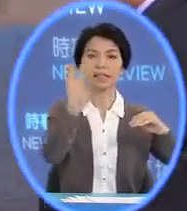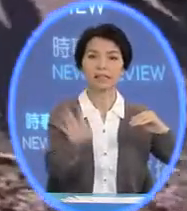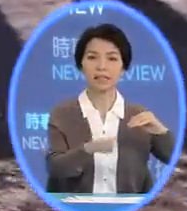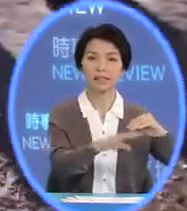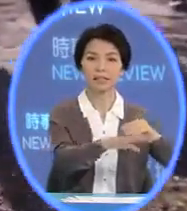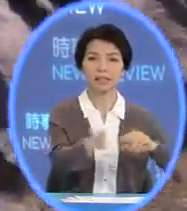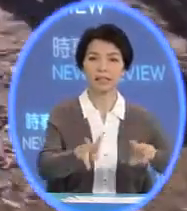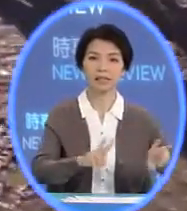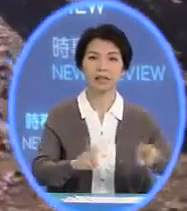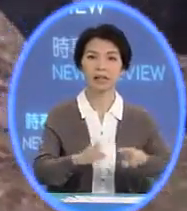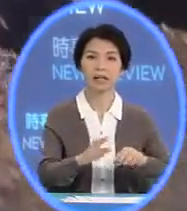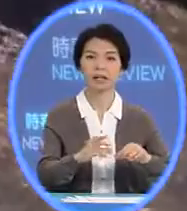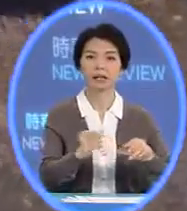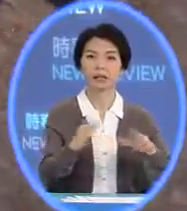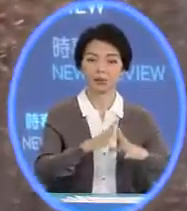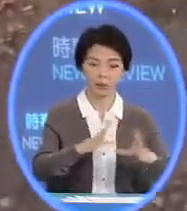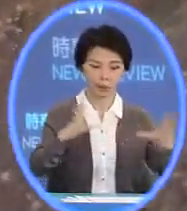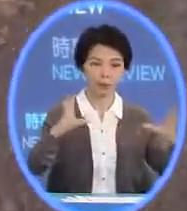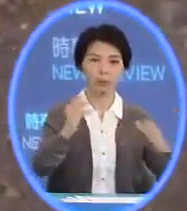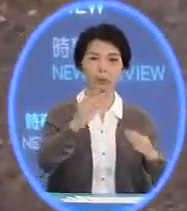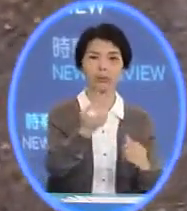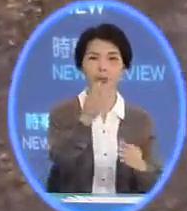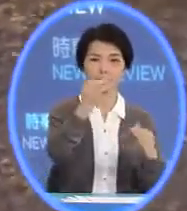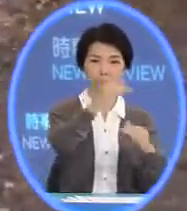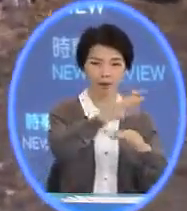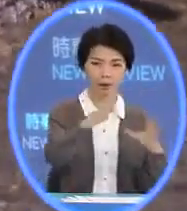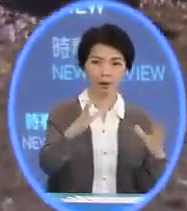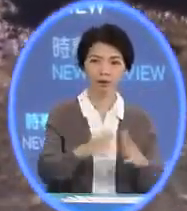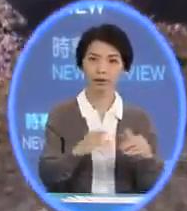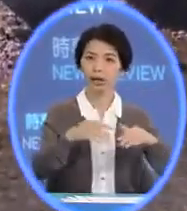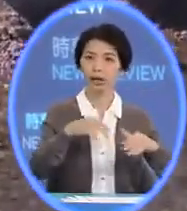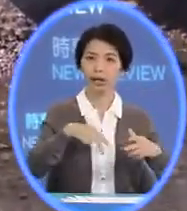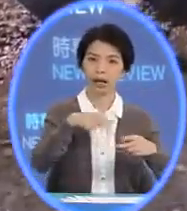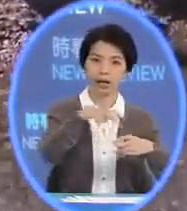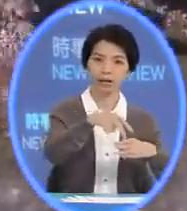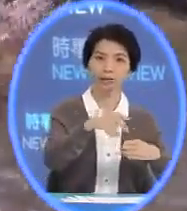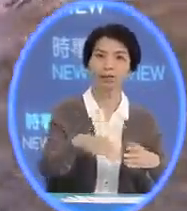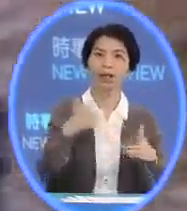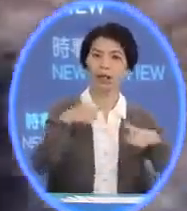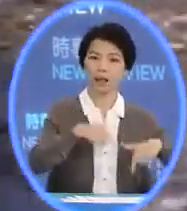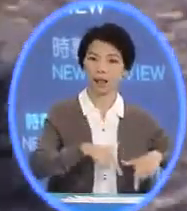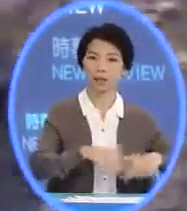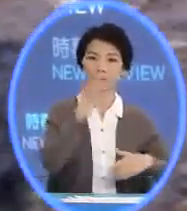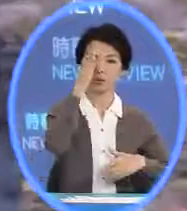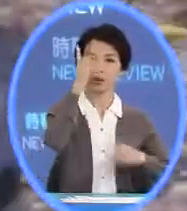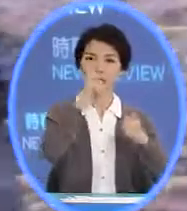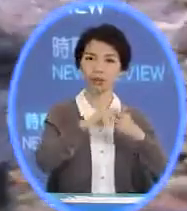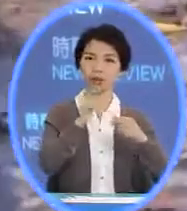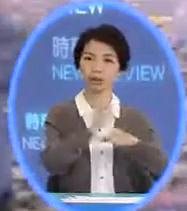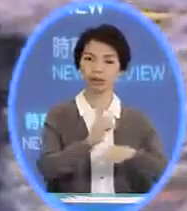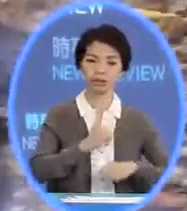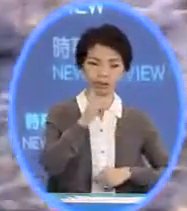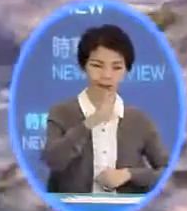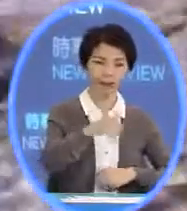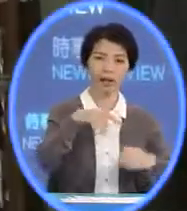火山、火山湖的壯闊。文在寅說邁出了第一步，相信南韓民眾未來一定有機會親臨這